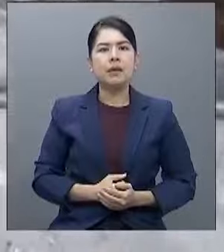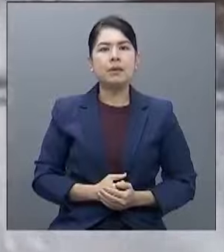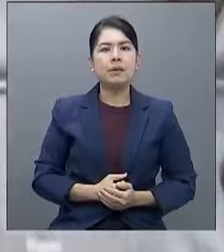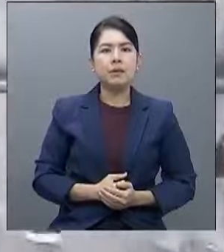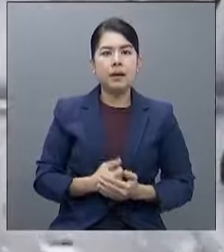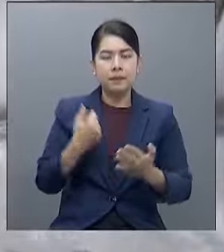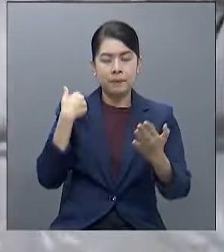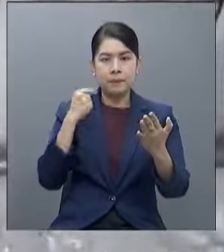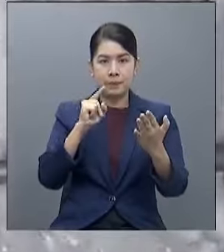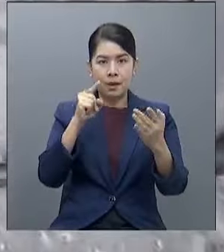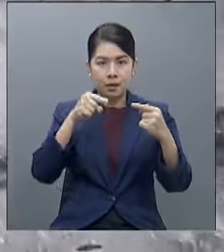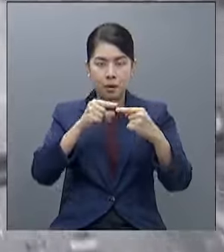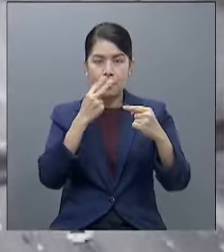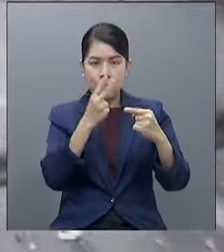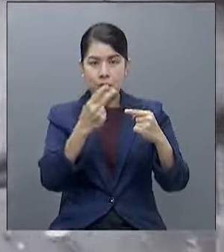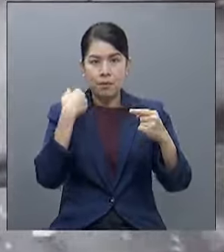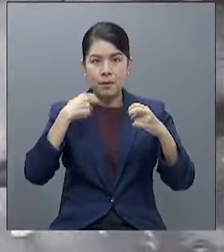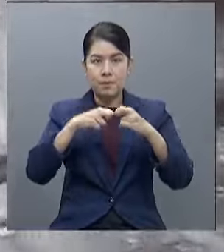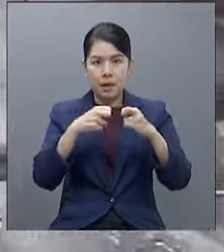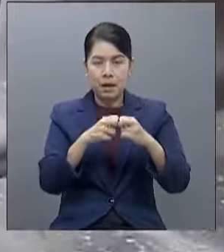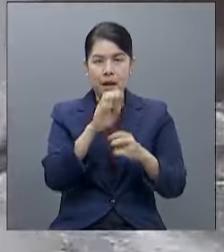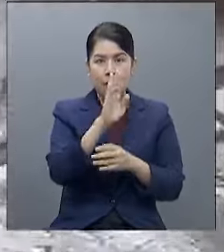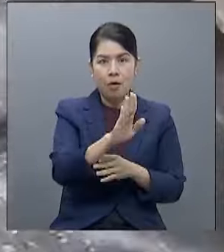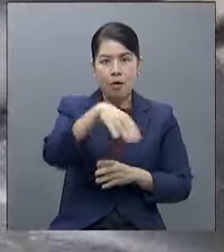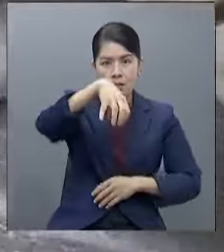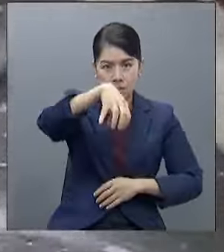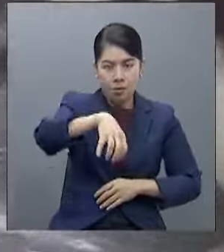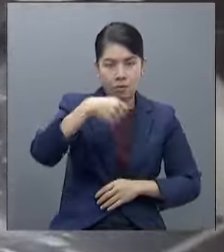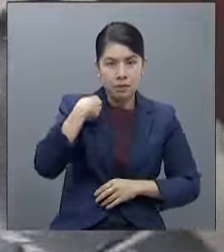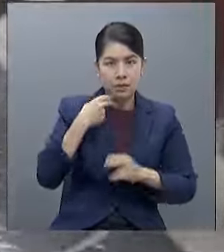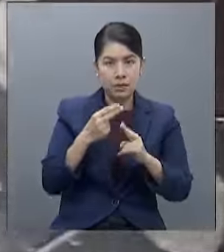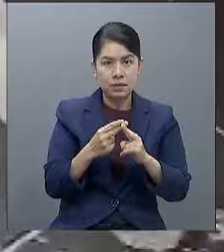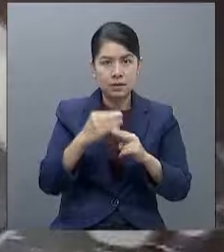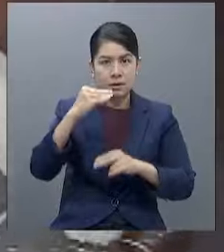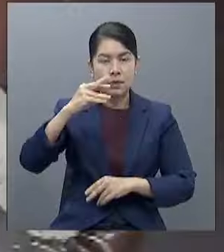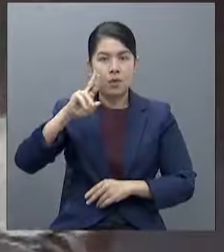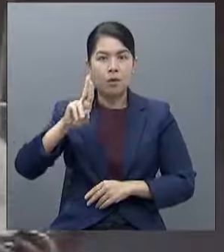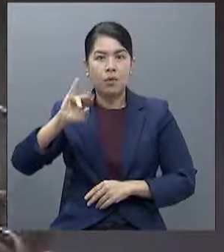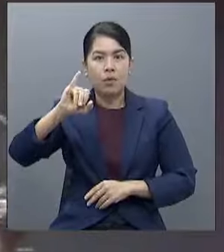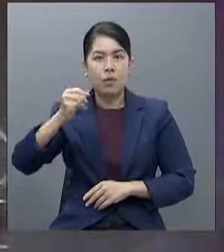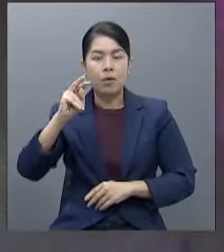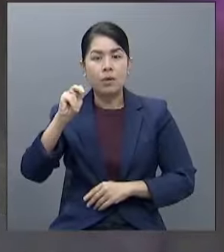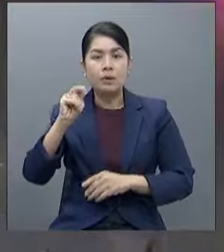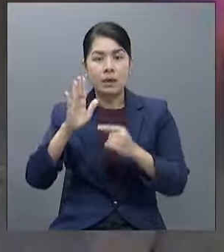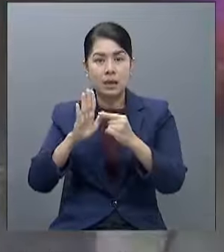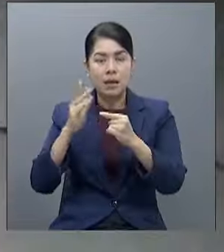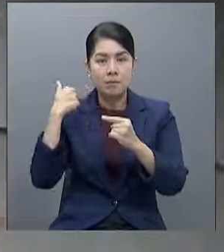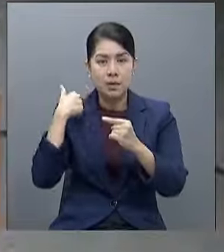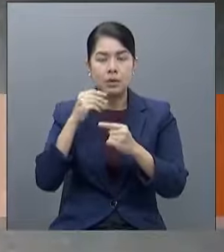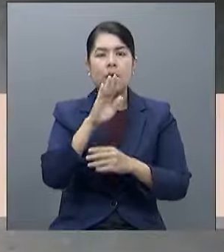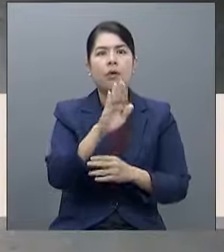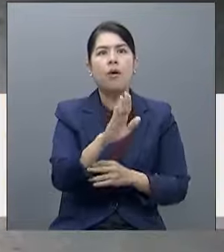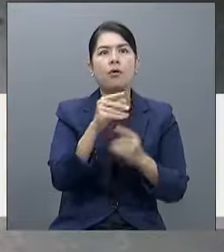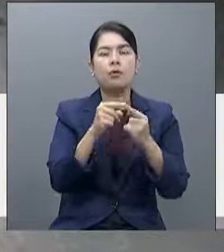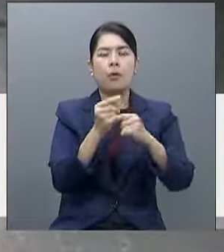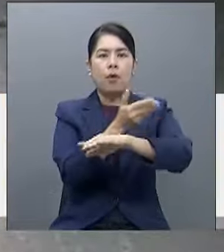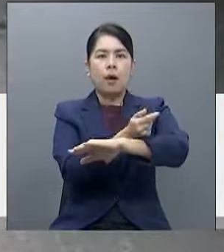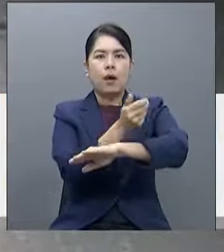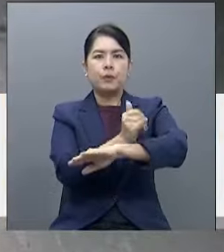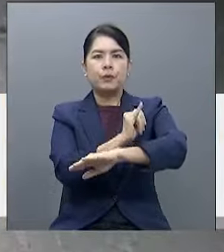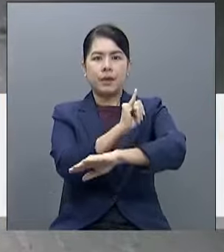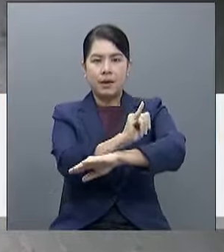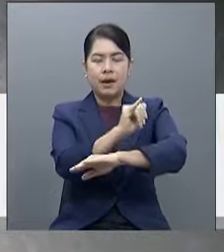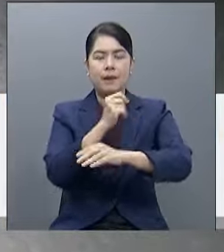นี่เป็นสภาพความเสียหายที่เกิดขึ้นในสวนอุตสาหกรรมโรจนะในเขตตำบลคานหามอำเภออุทัยจังหวัดพระนครศรีอยุธยา